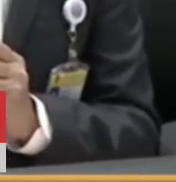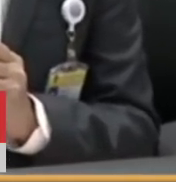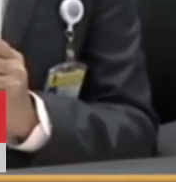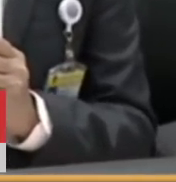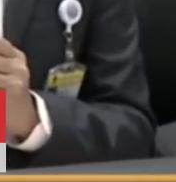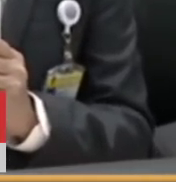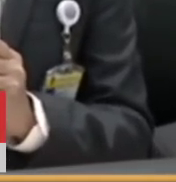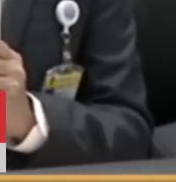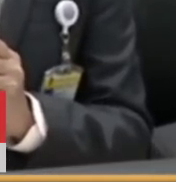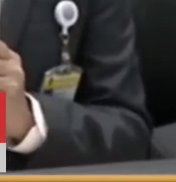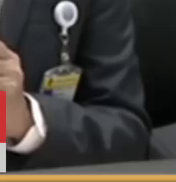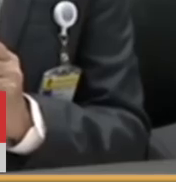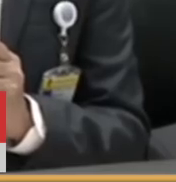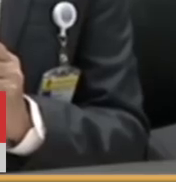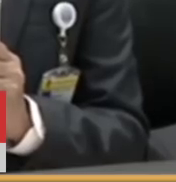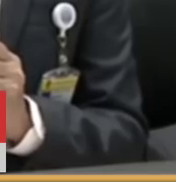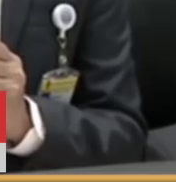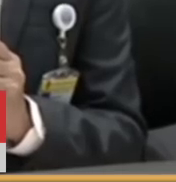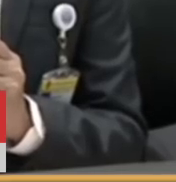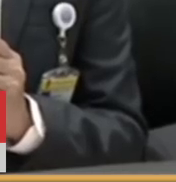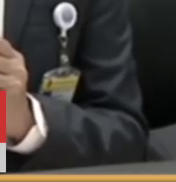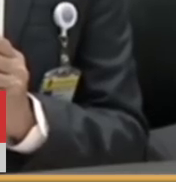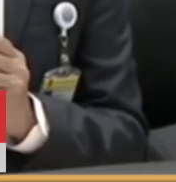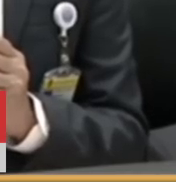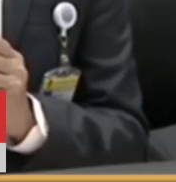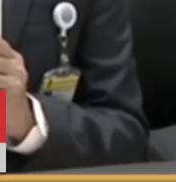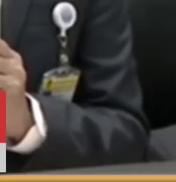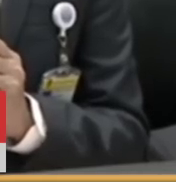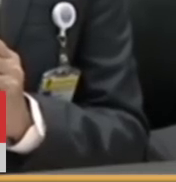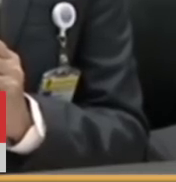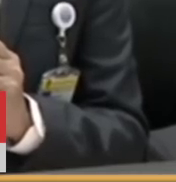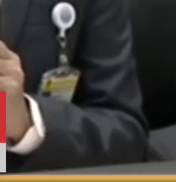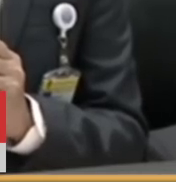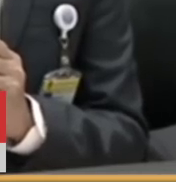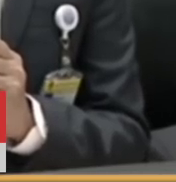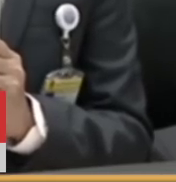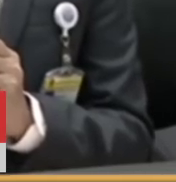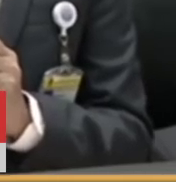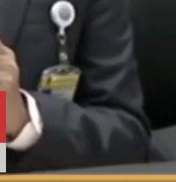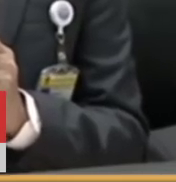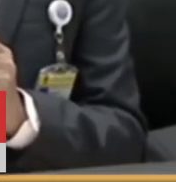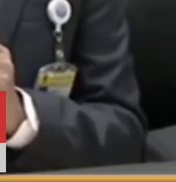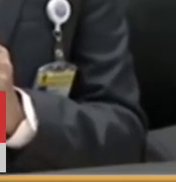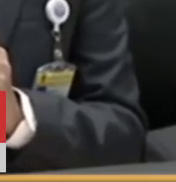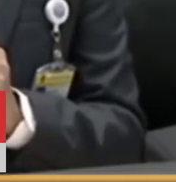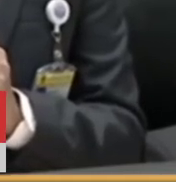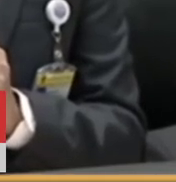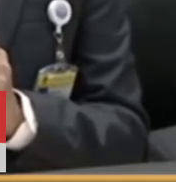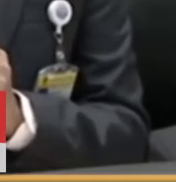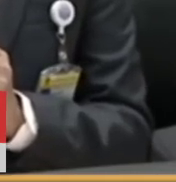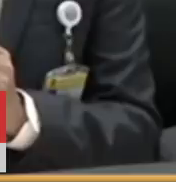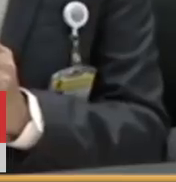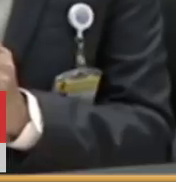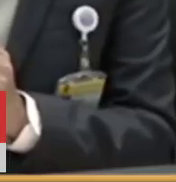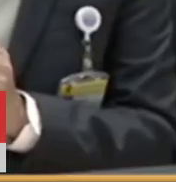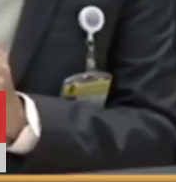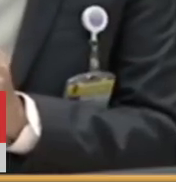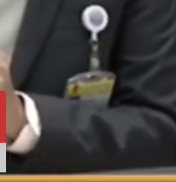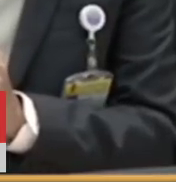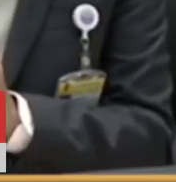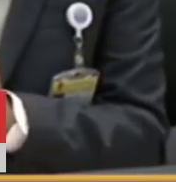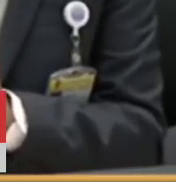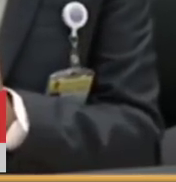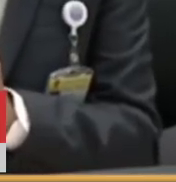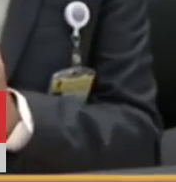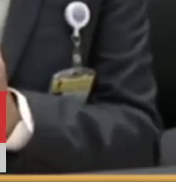BTS นะครับไอ้เขียวเหนือกับเขียวใต้นะครับเขียวเหนือเนี่ยก็คือจากสถานีหมอชิตไปถึงสถานี